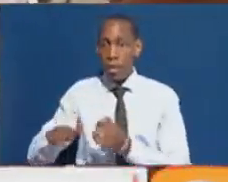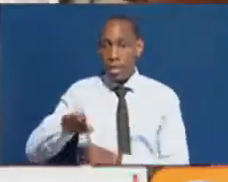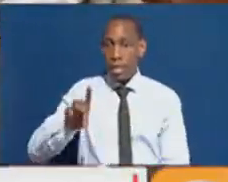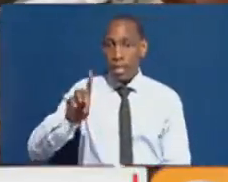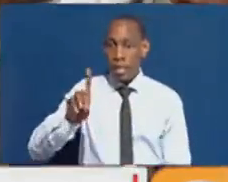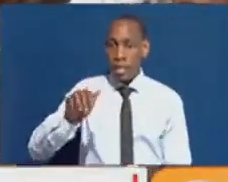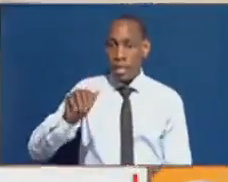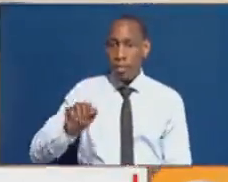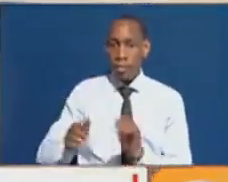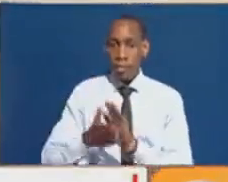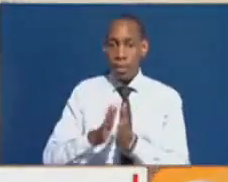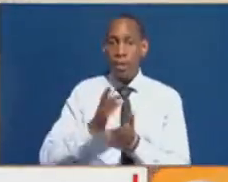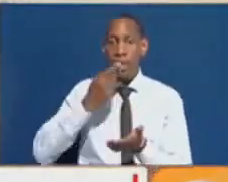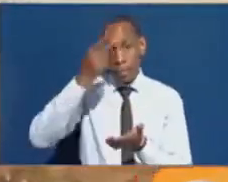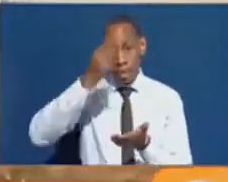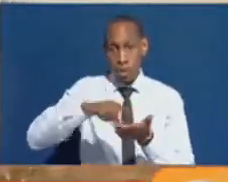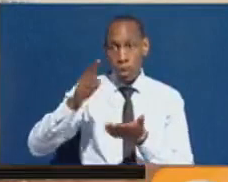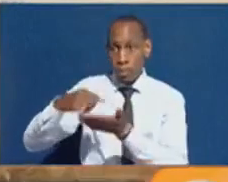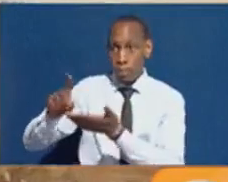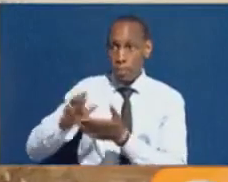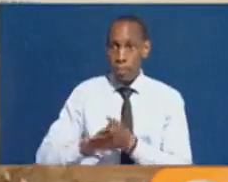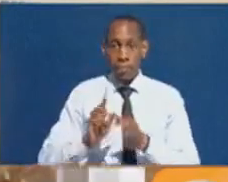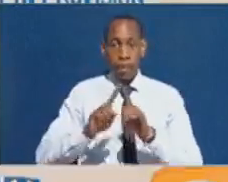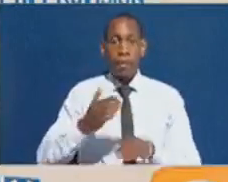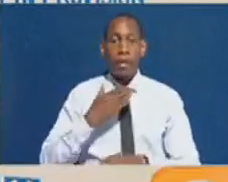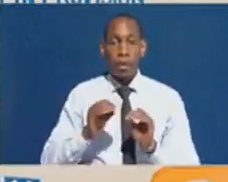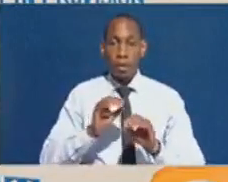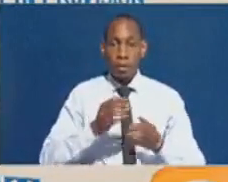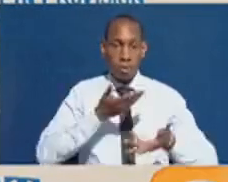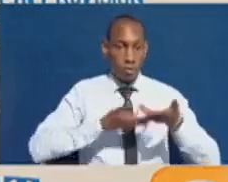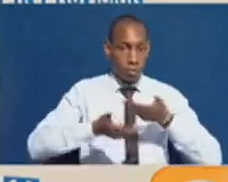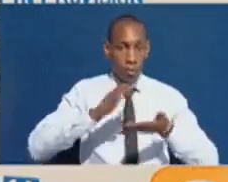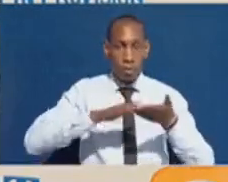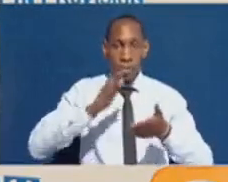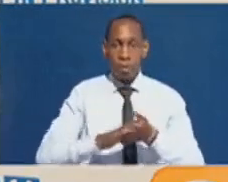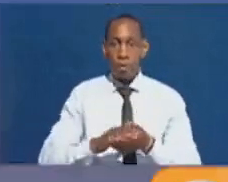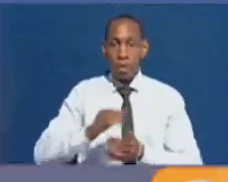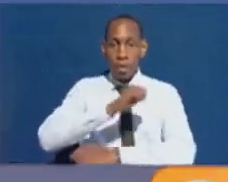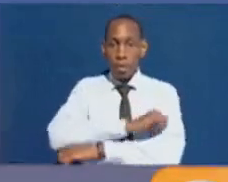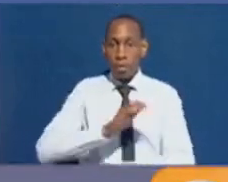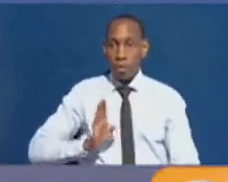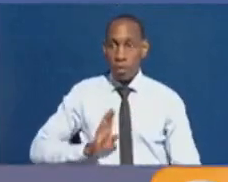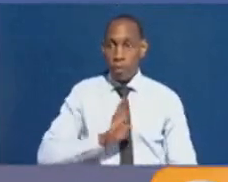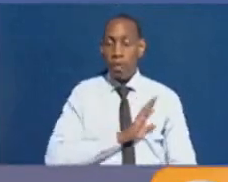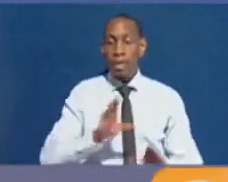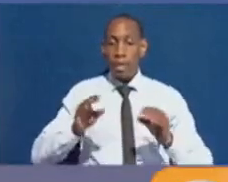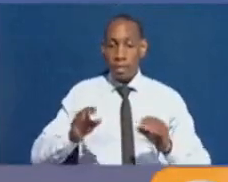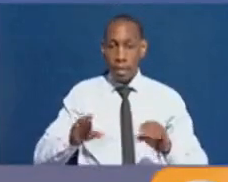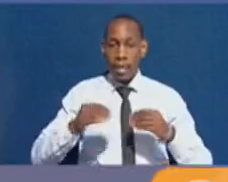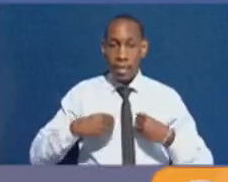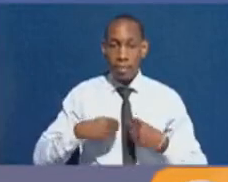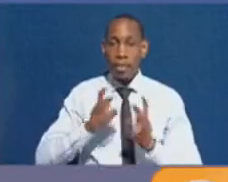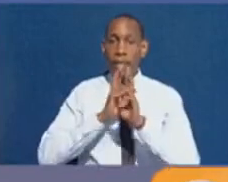idhini ya wazazi. Japo hawakutaka kuzungumza zaidi, usimamizi wa shule ulikiri kuandikisha taarifa